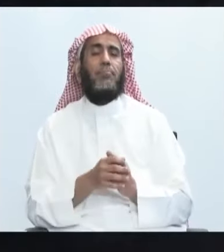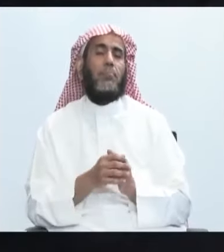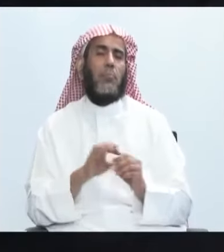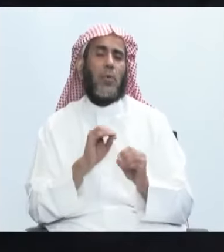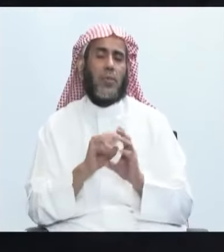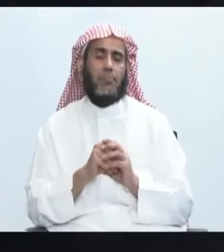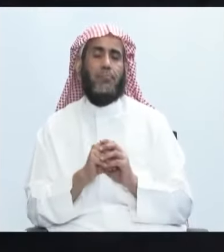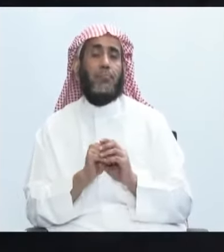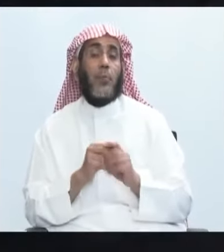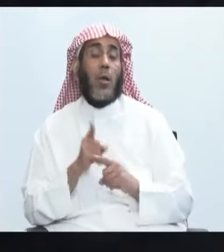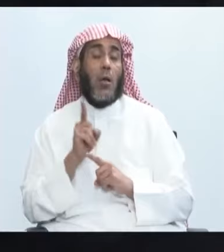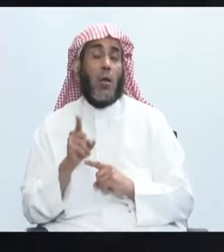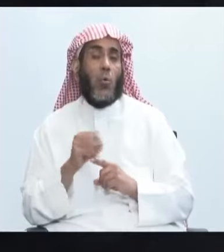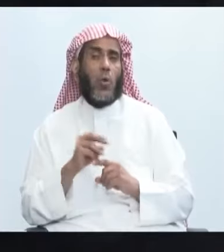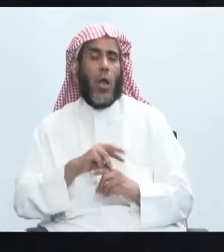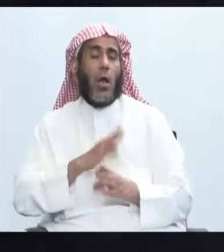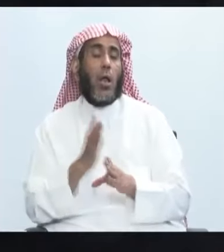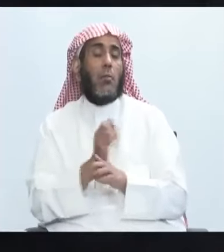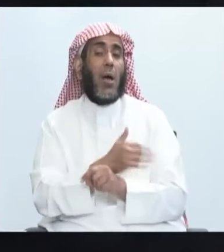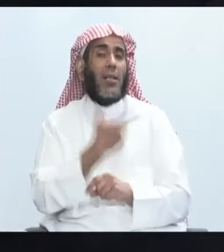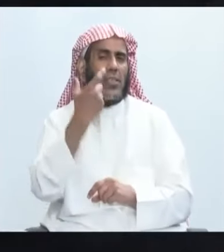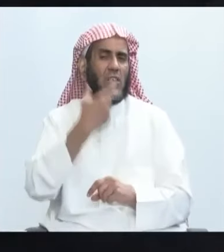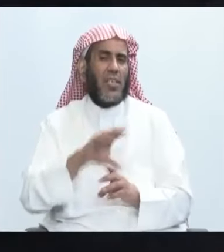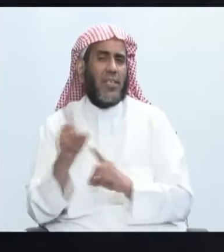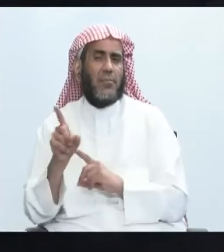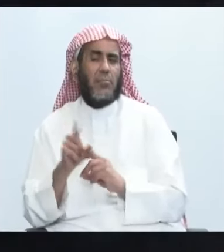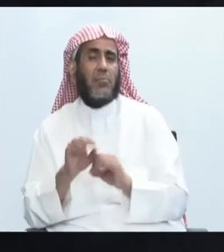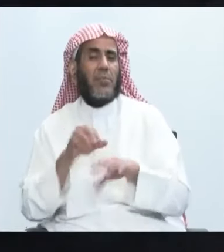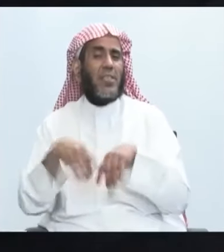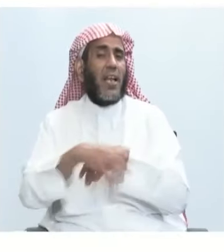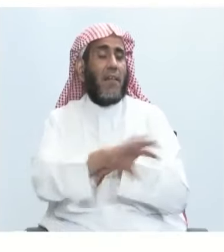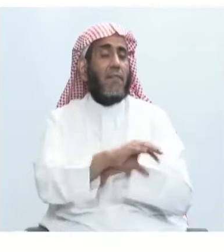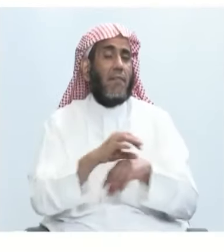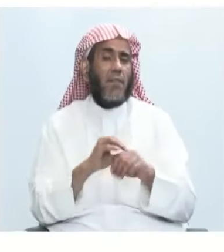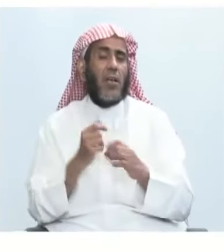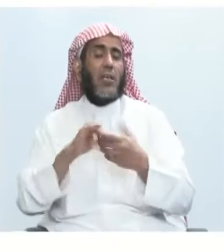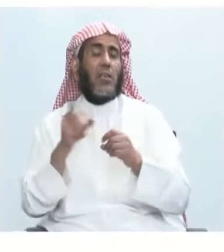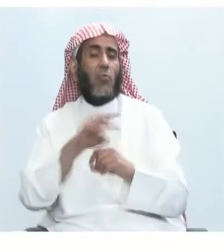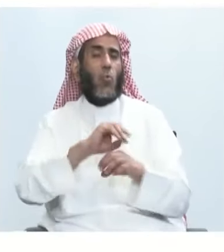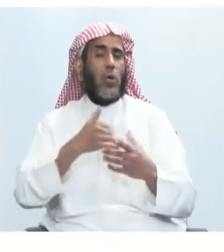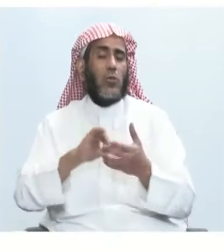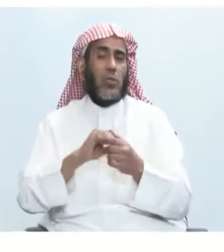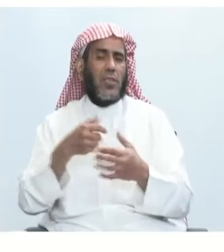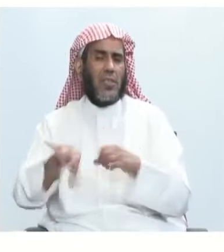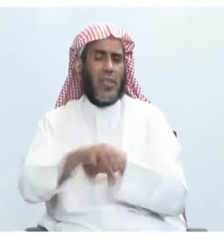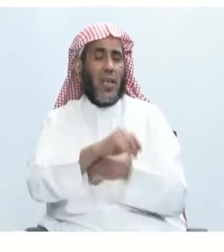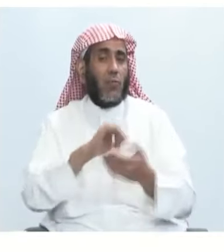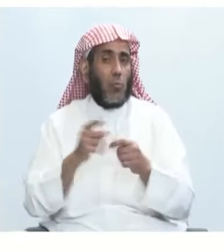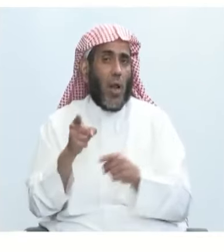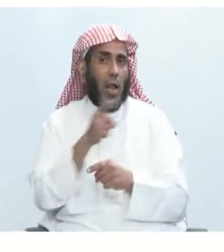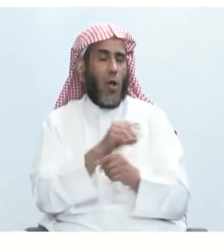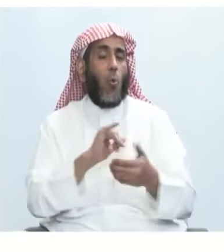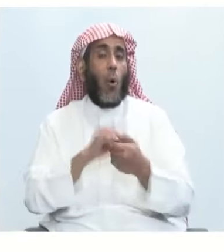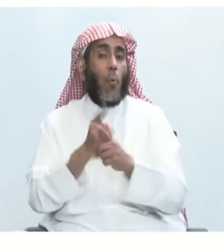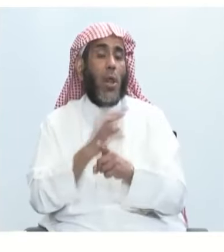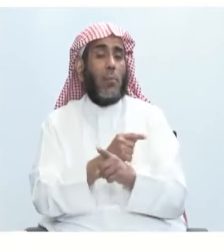التدخين هنا انماط الشخصيه انماط الشخصيه صنف صنف اصدقائك وزملائكم صنف اصدقائك انت وزملائك